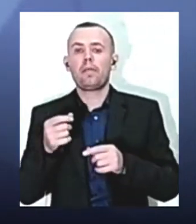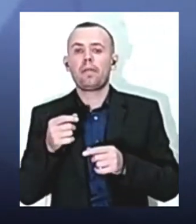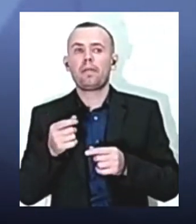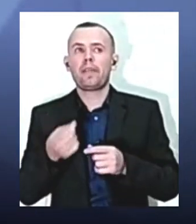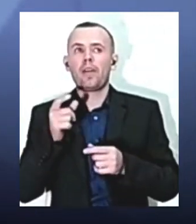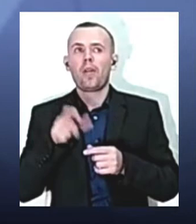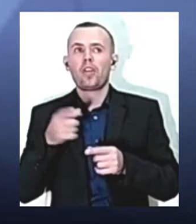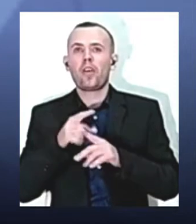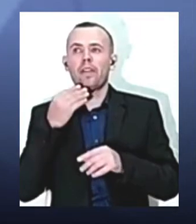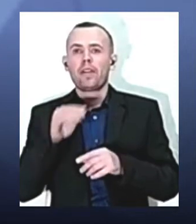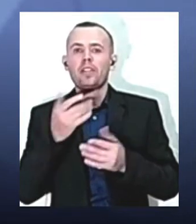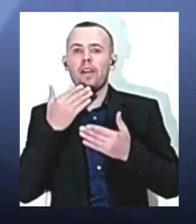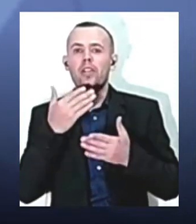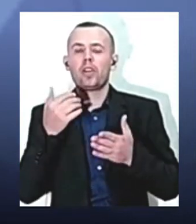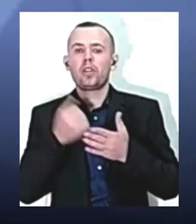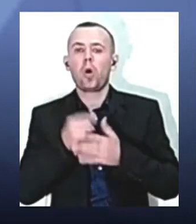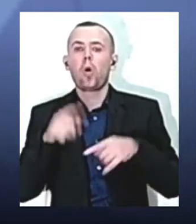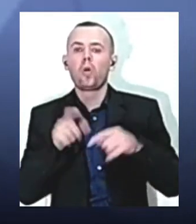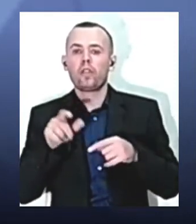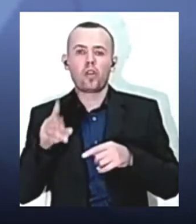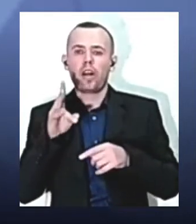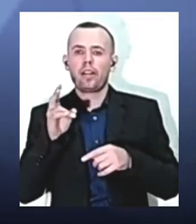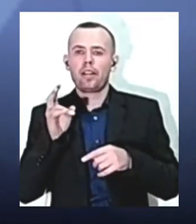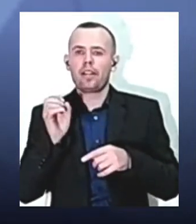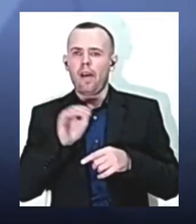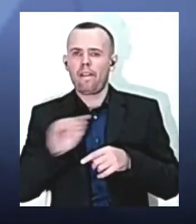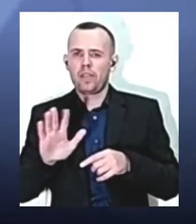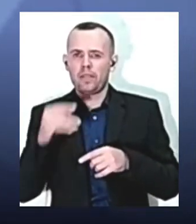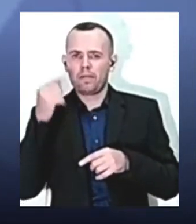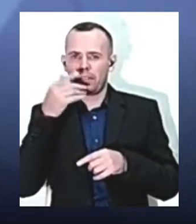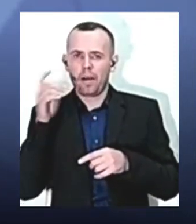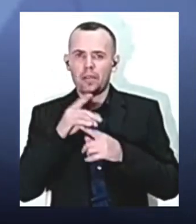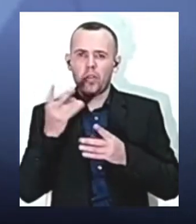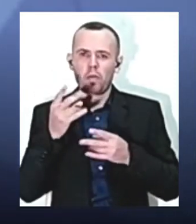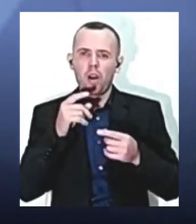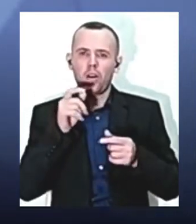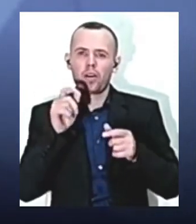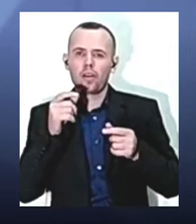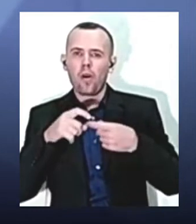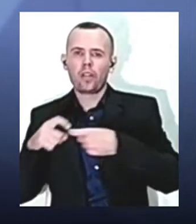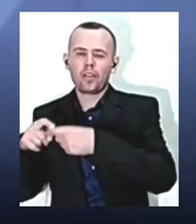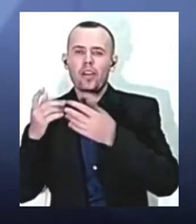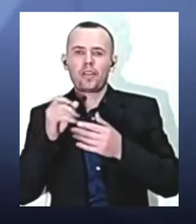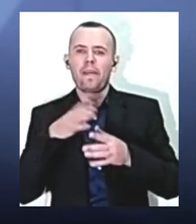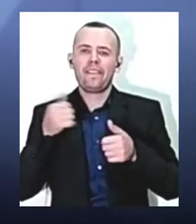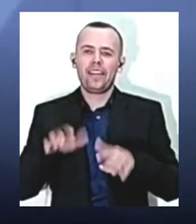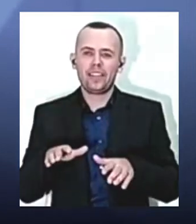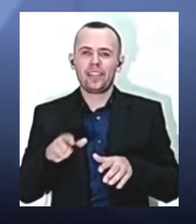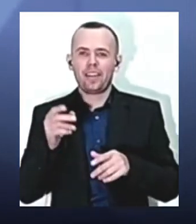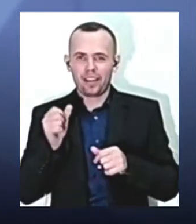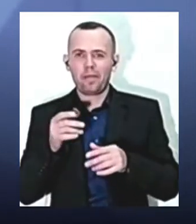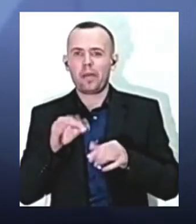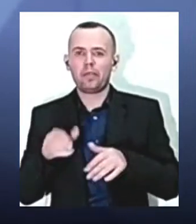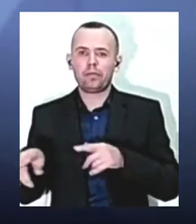до родичів, неформальні способи, пошук потрібних контактів, тобто, як кажуть у нас, вирішити питання. Повирішувати, так. Крім